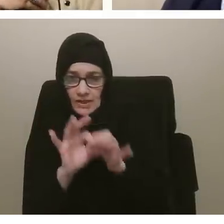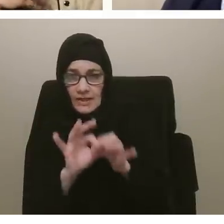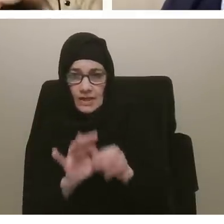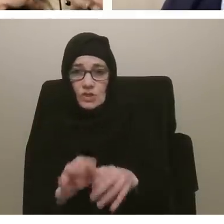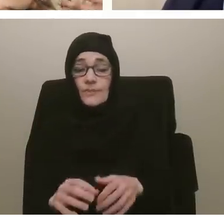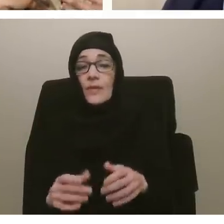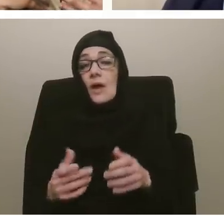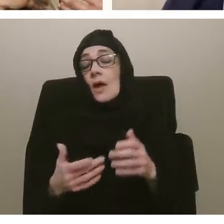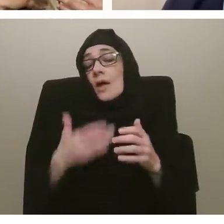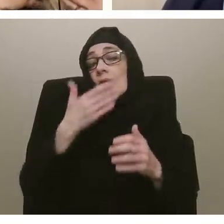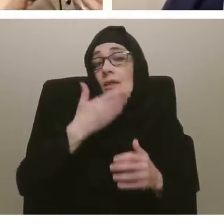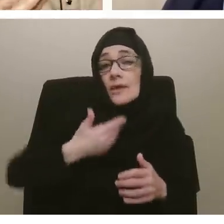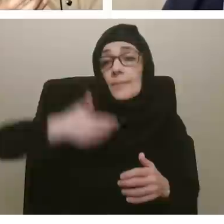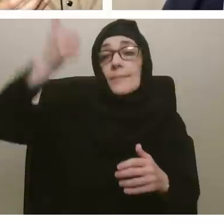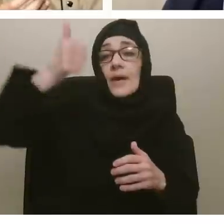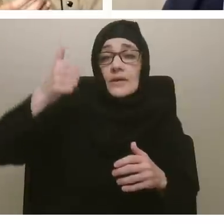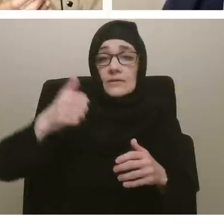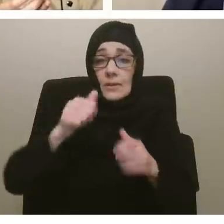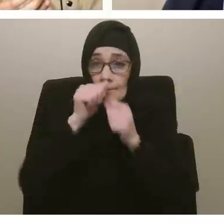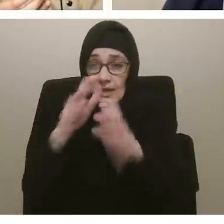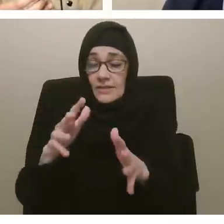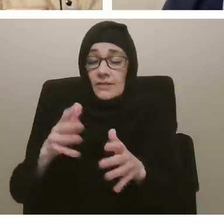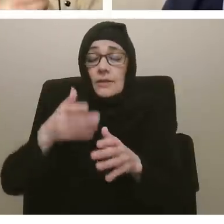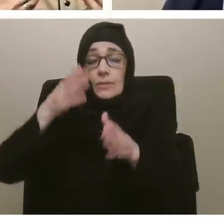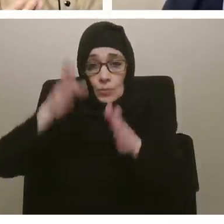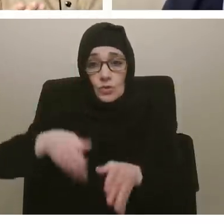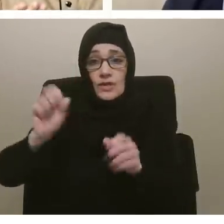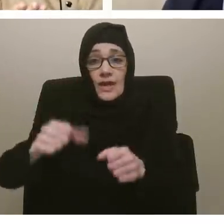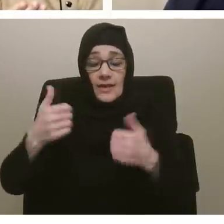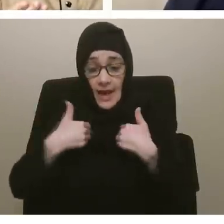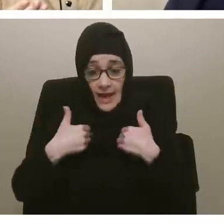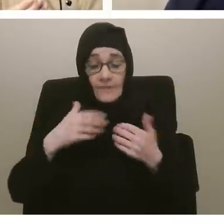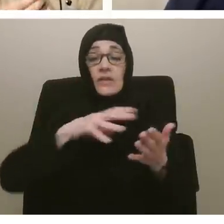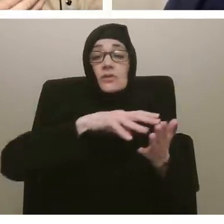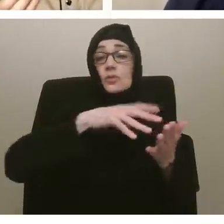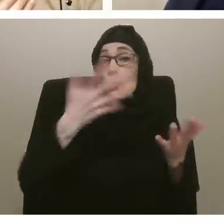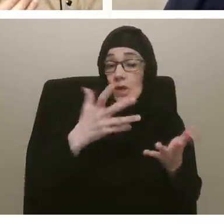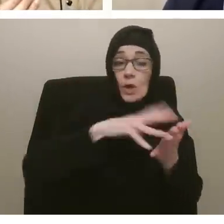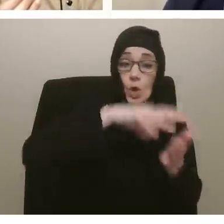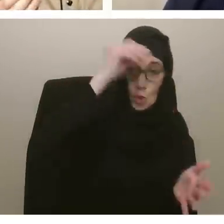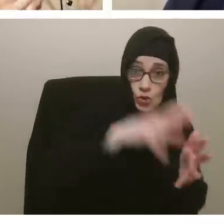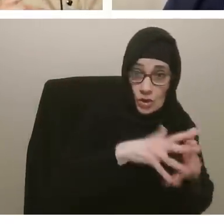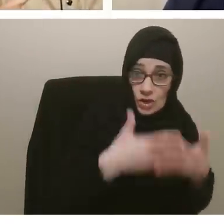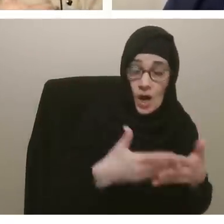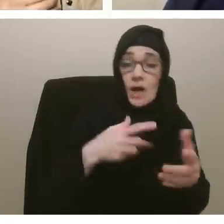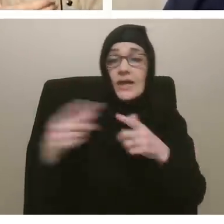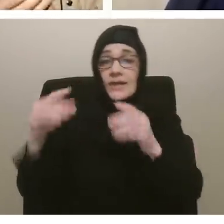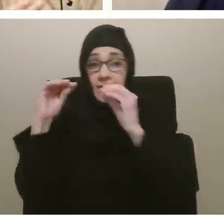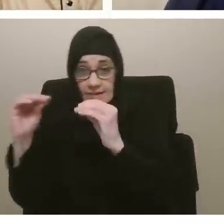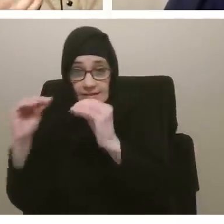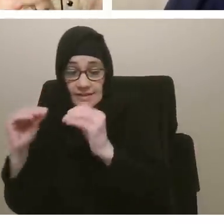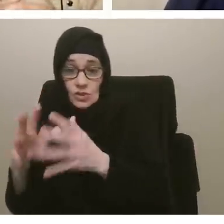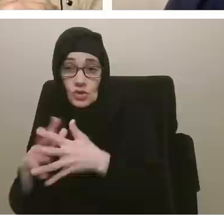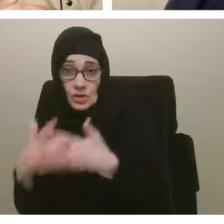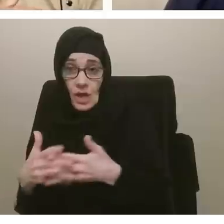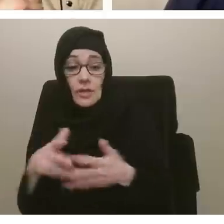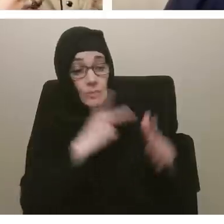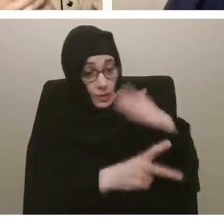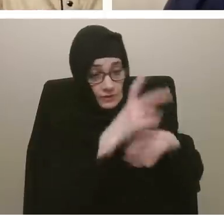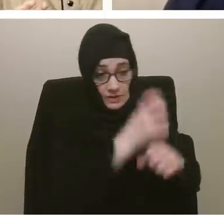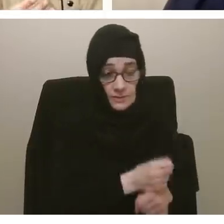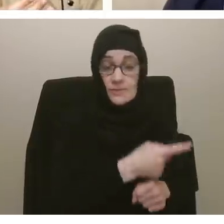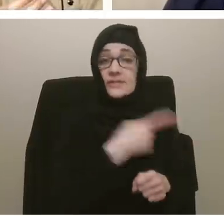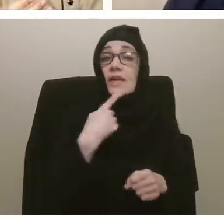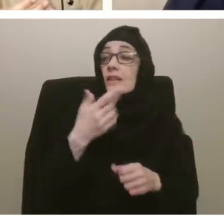have, from our perspective, is to learn the Qur'an, right? And then to teach the Qur'an. And the Prophet ﷺ said, the best of you are those who learn the Qur'an and